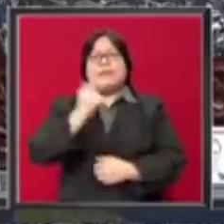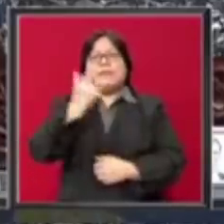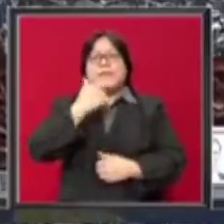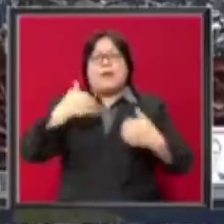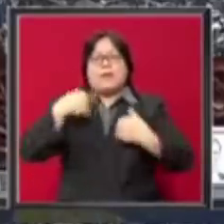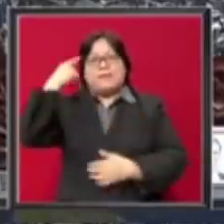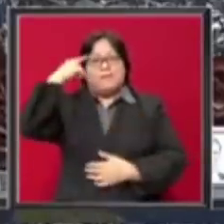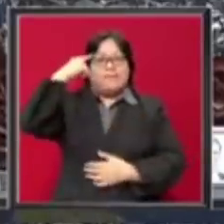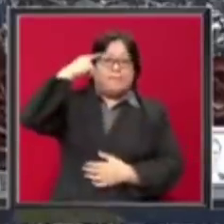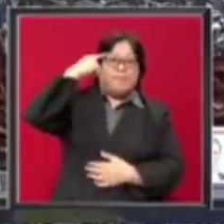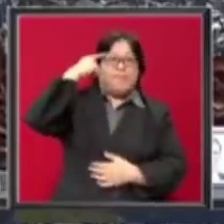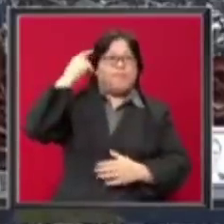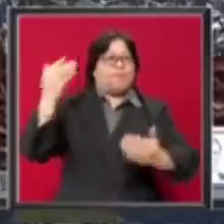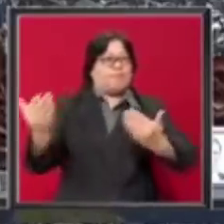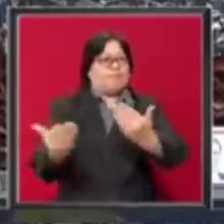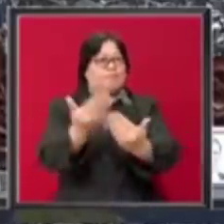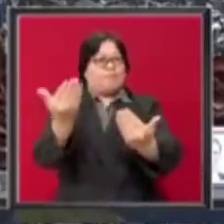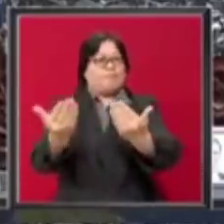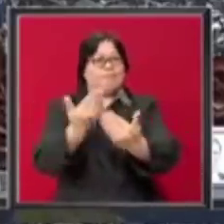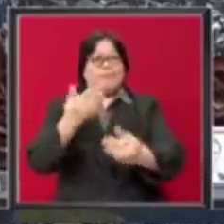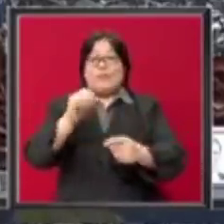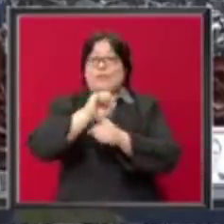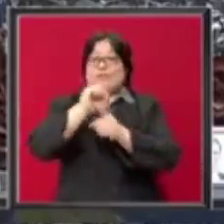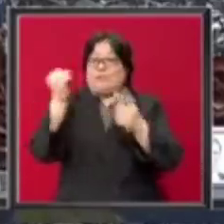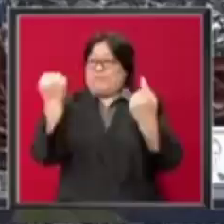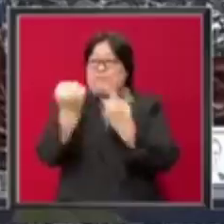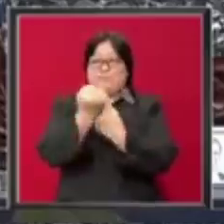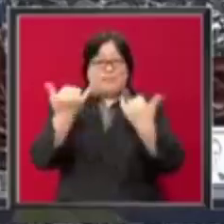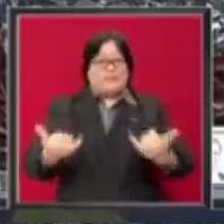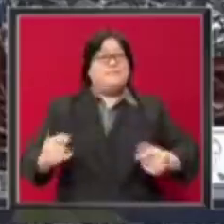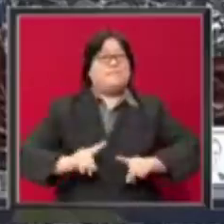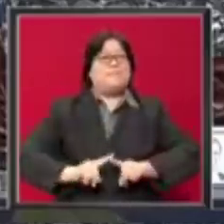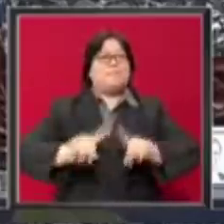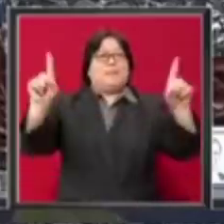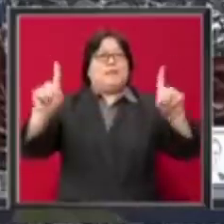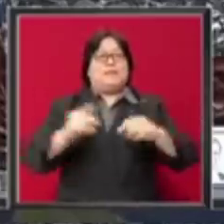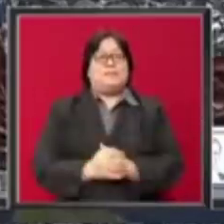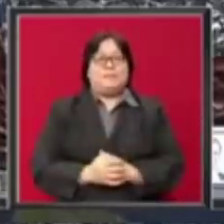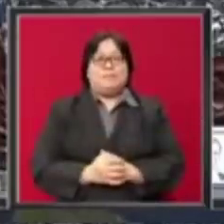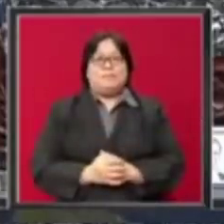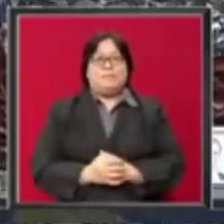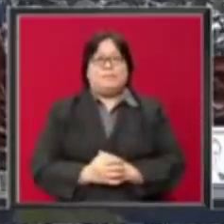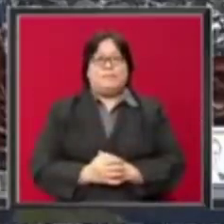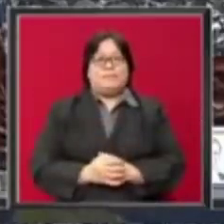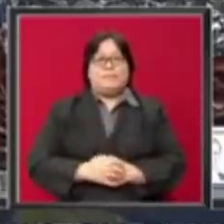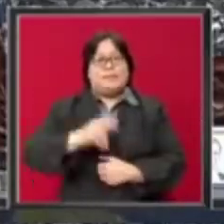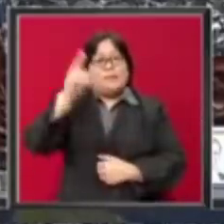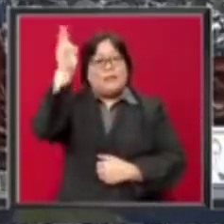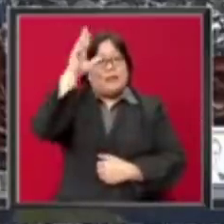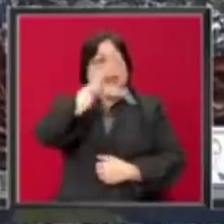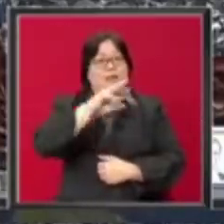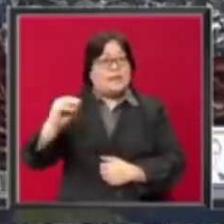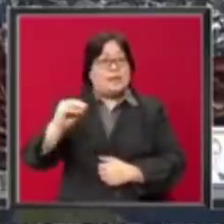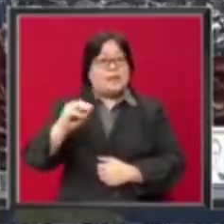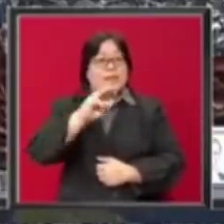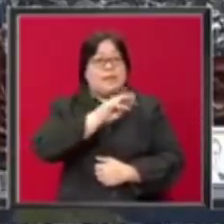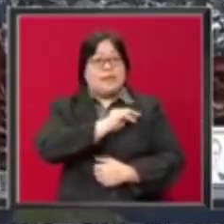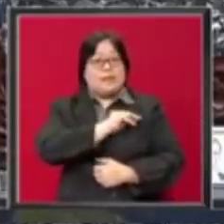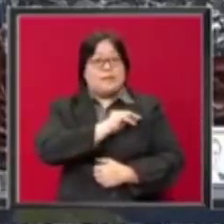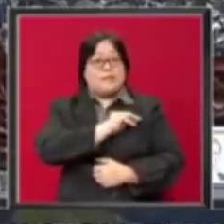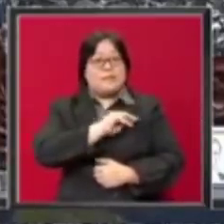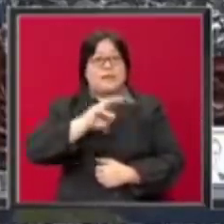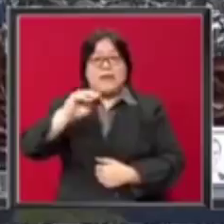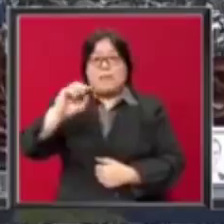ada andaian mudah. Keadaan sekarang berbeda. Kerajaan dan Menteri Kewangan dan Perdana Menteri